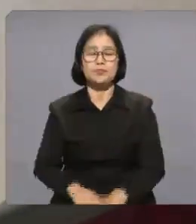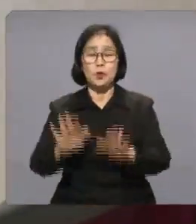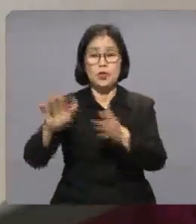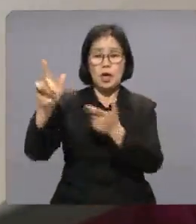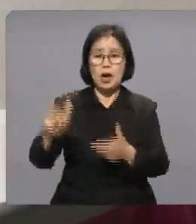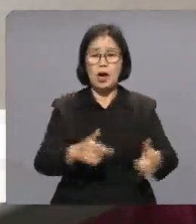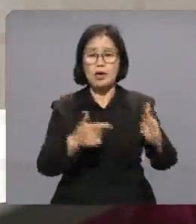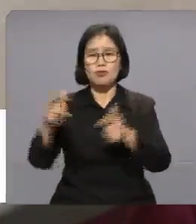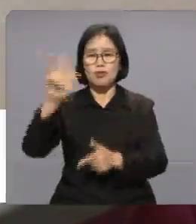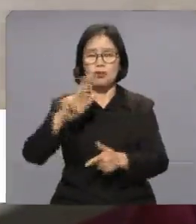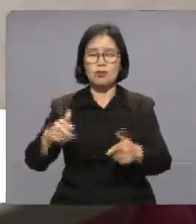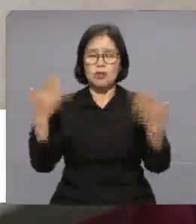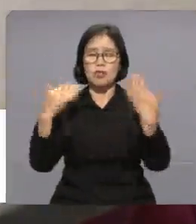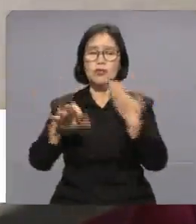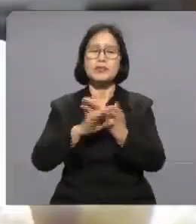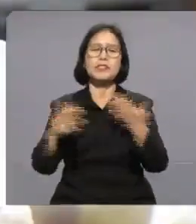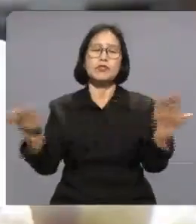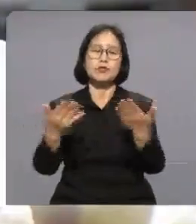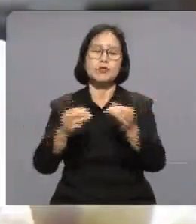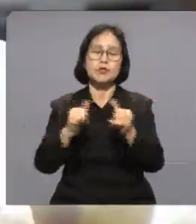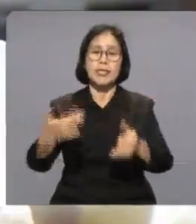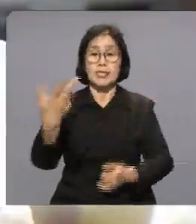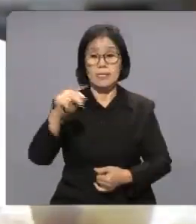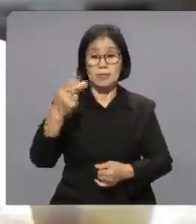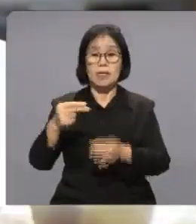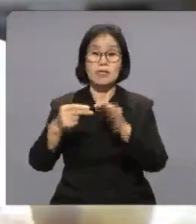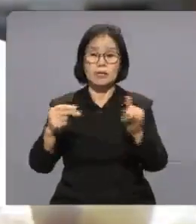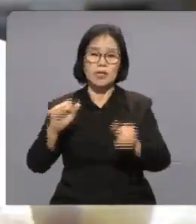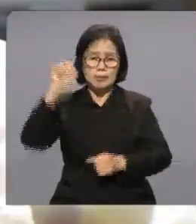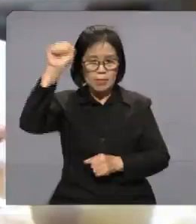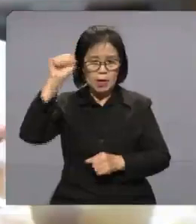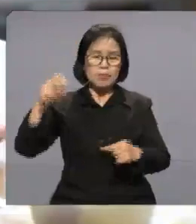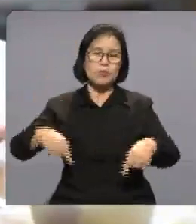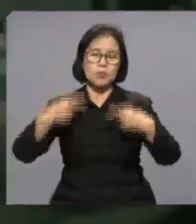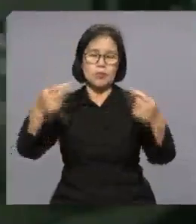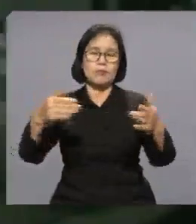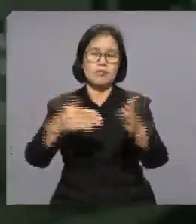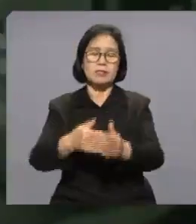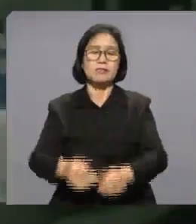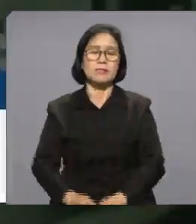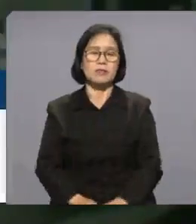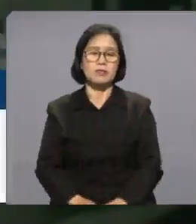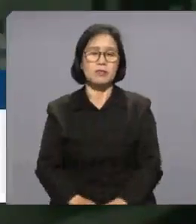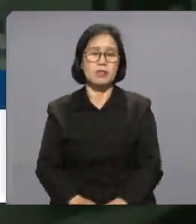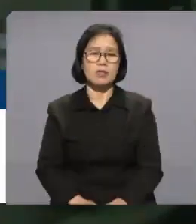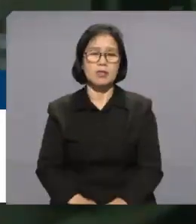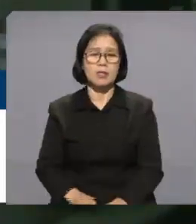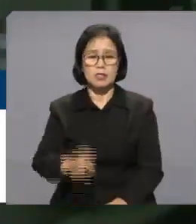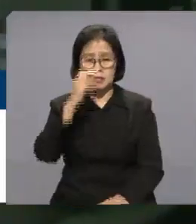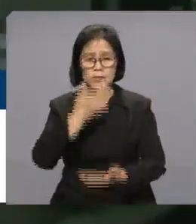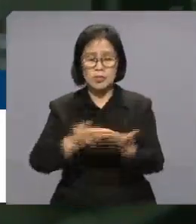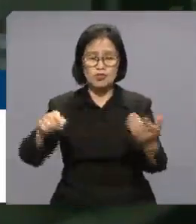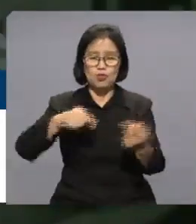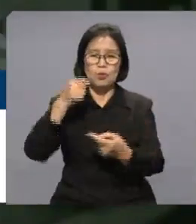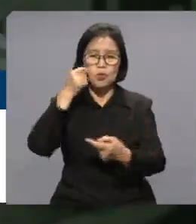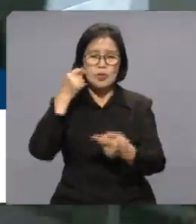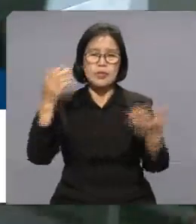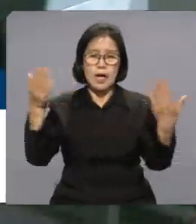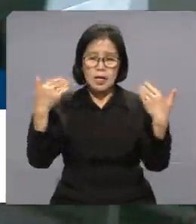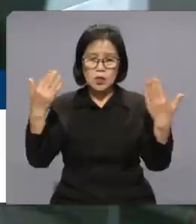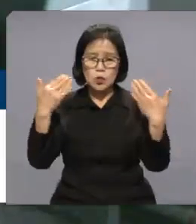하루 전국 학교 비정규직 노동자 7만여 명이 파업에 동참했습니다. 급식을 운영을 못하는 학교